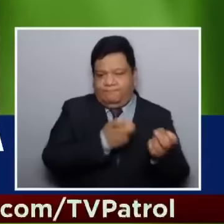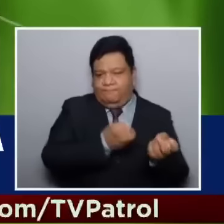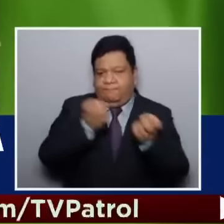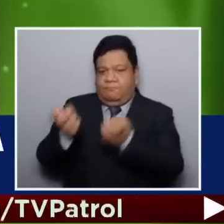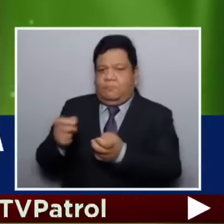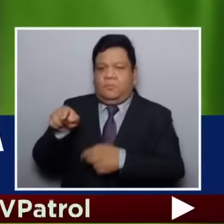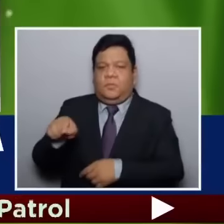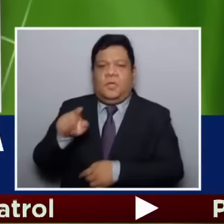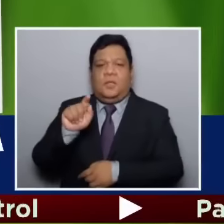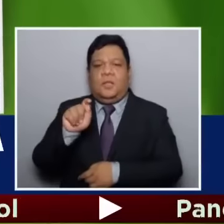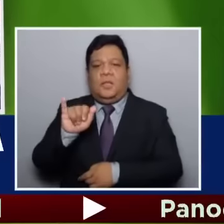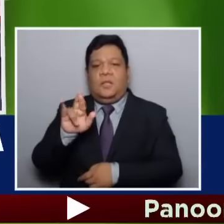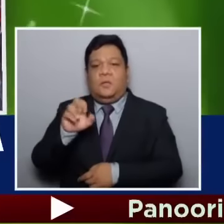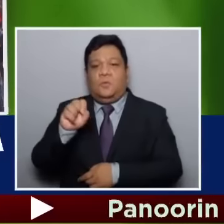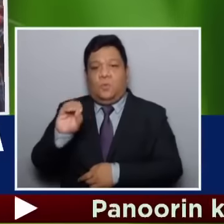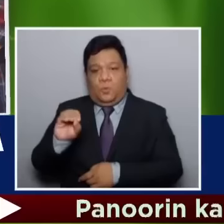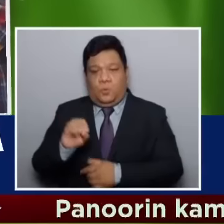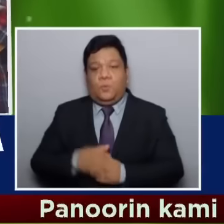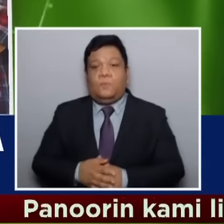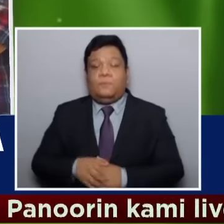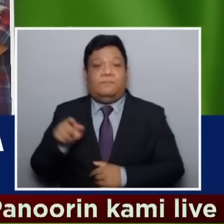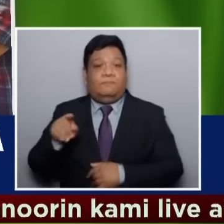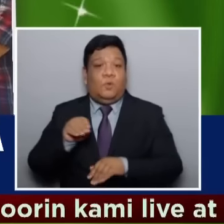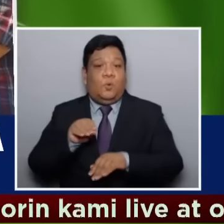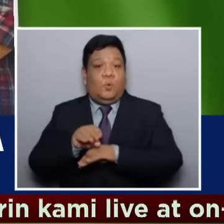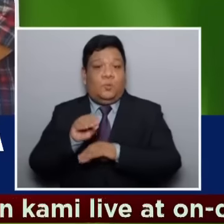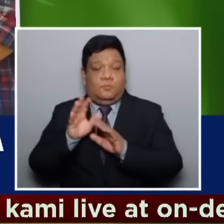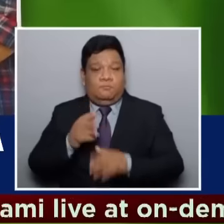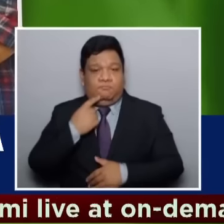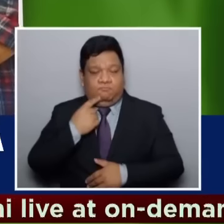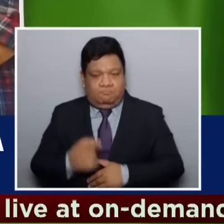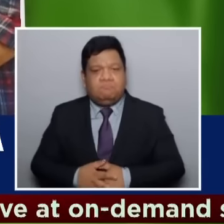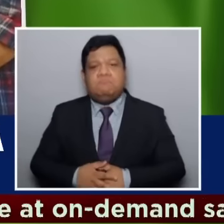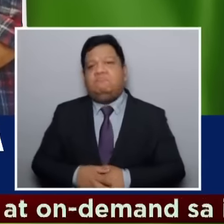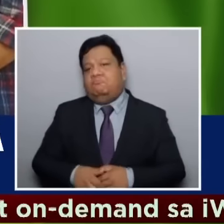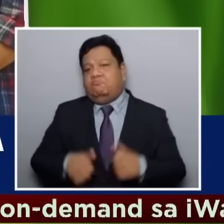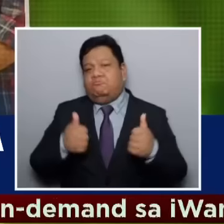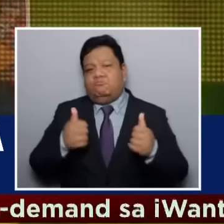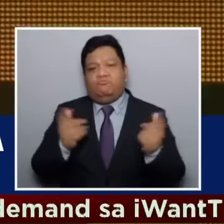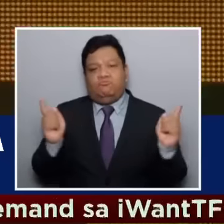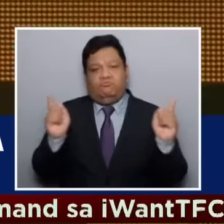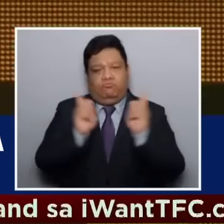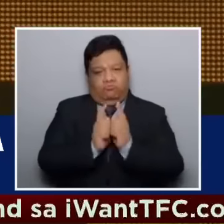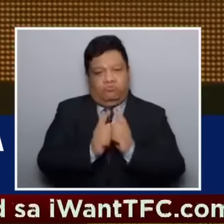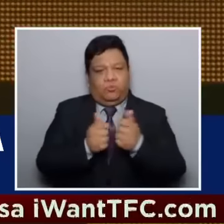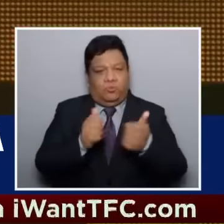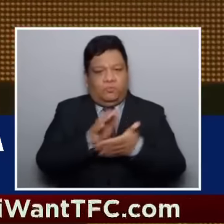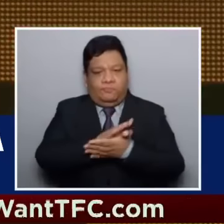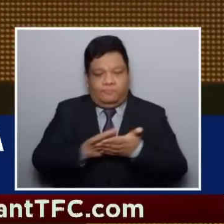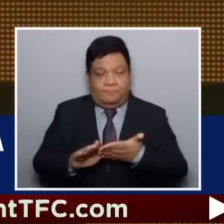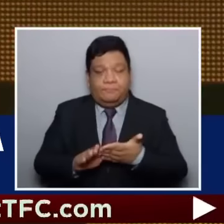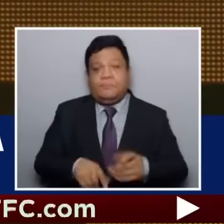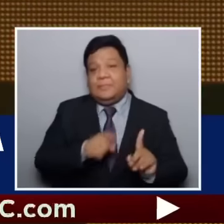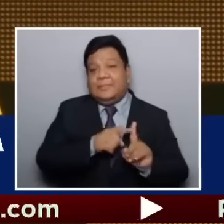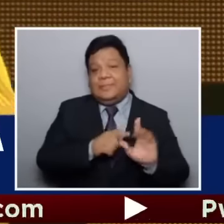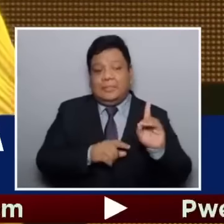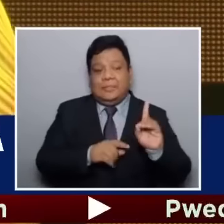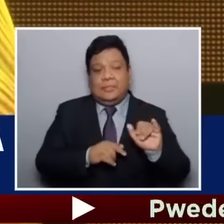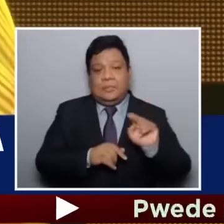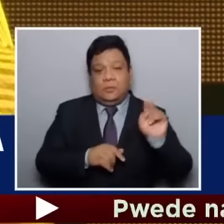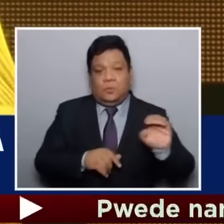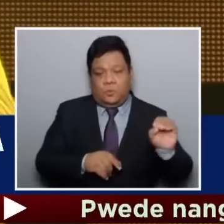Ayon sa consultant ni PIP na si Direk Jose Javier Reyes, maayos ang pagharap ng dalawang kampo kung saan ipinakita ni Dino ang